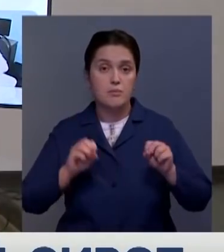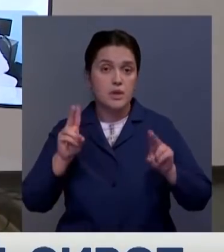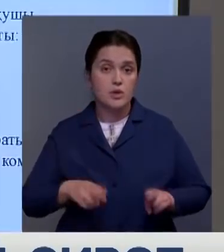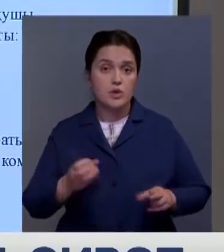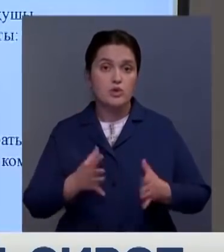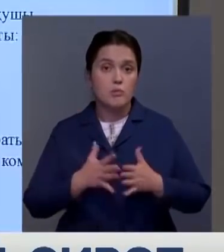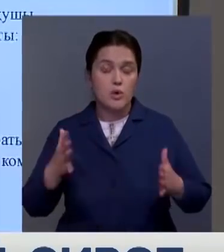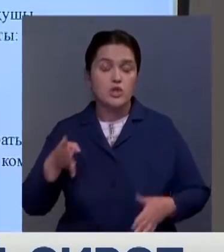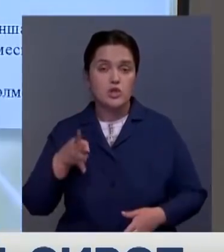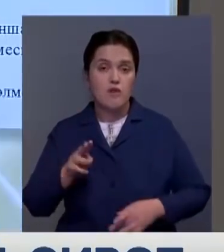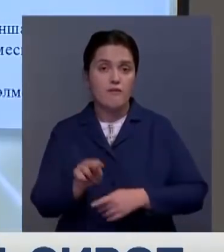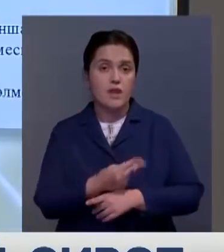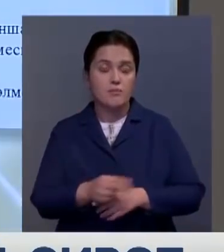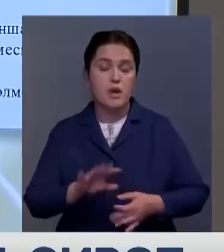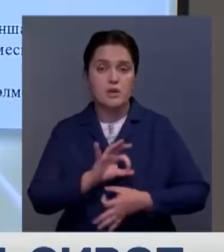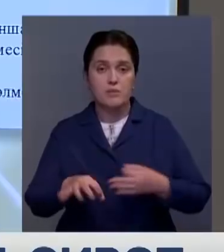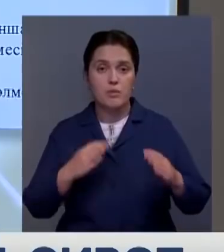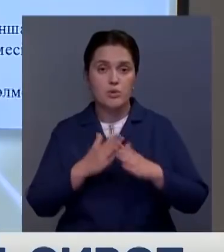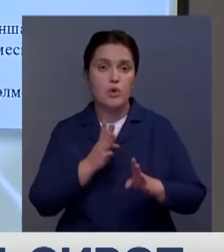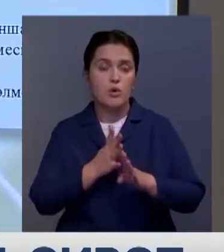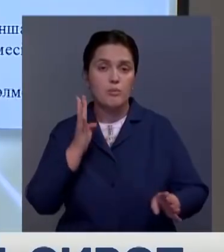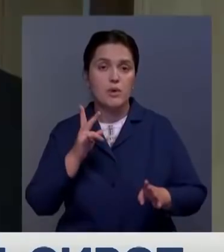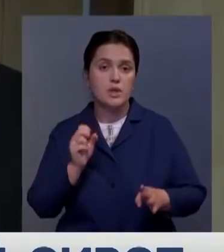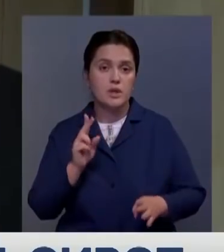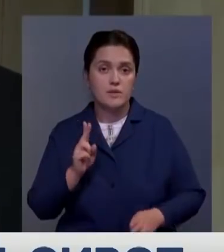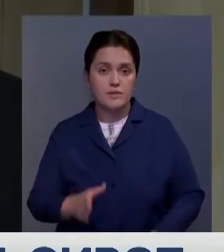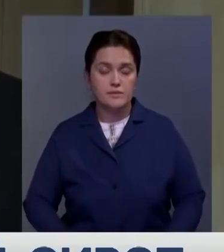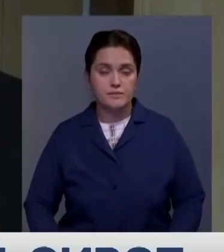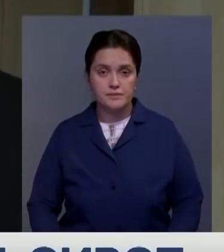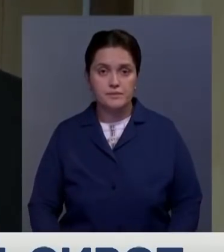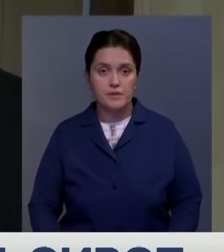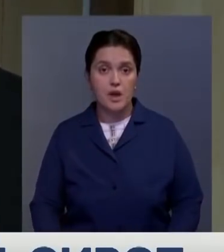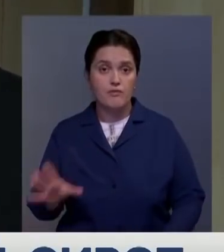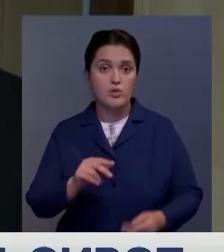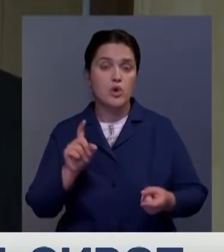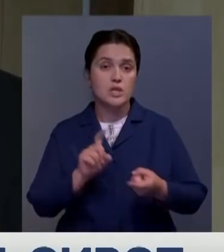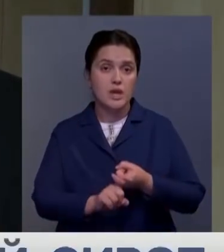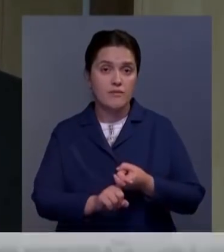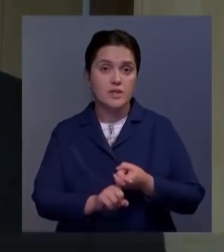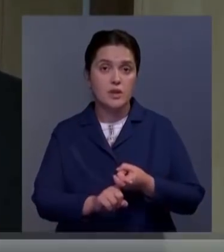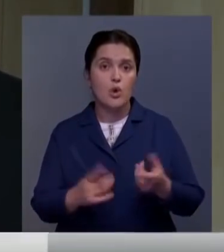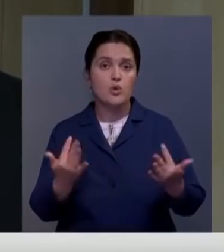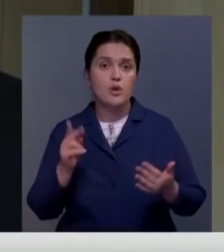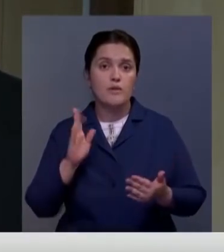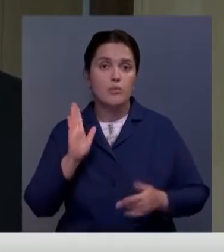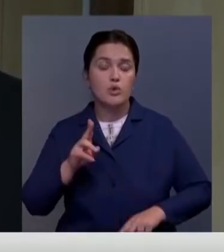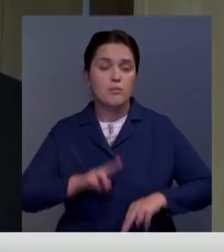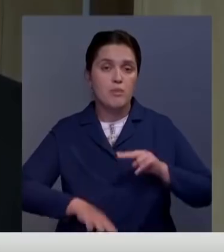больше 4000 воспитанников детдомов стоят в очереди на жилье. Ну, это все зависит от того, сколько жилья будет